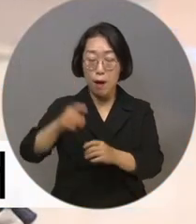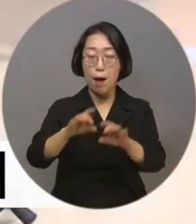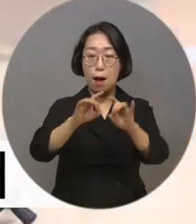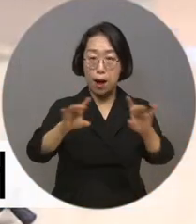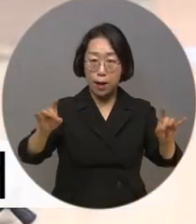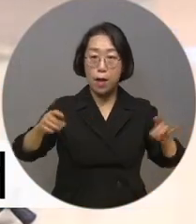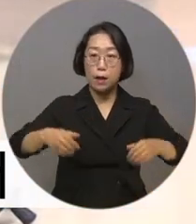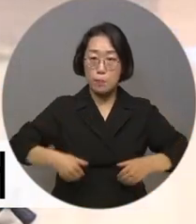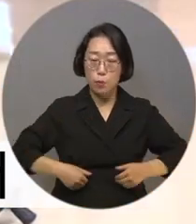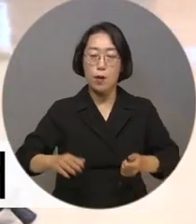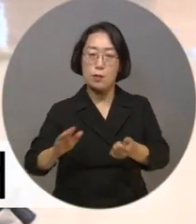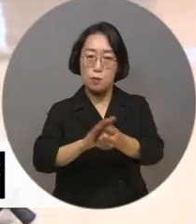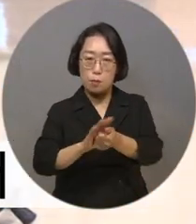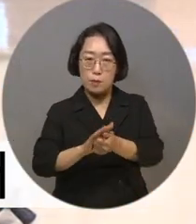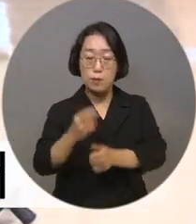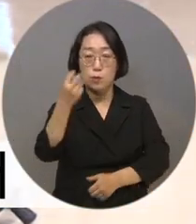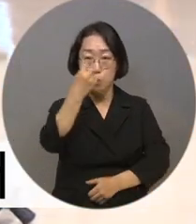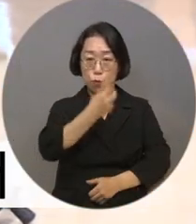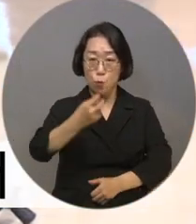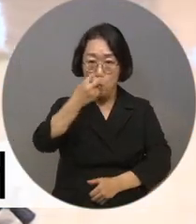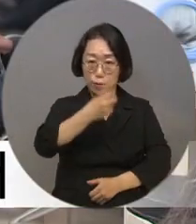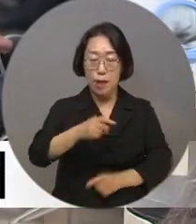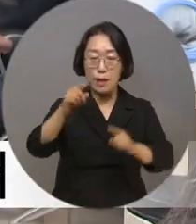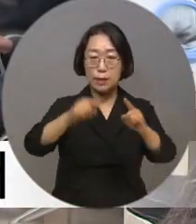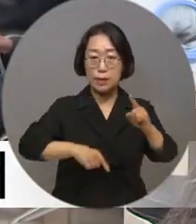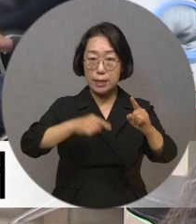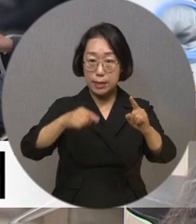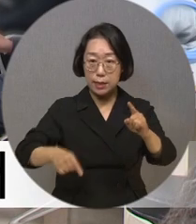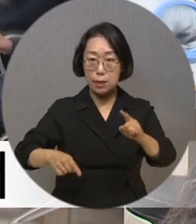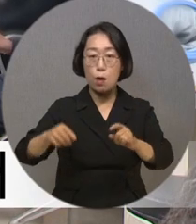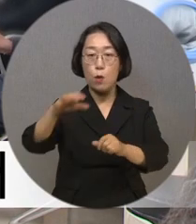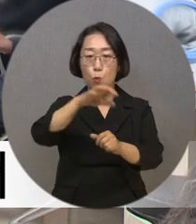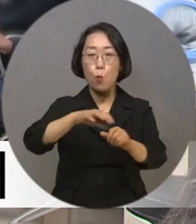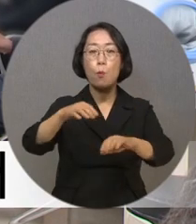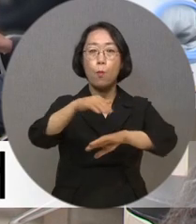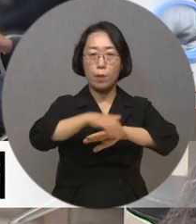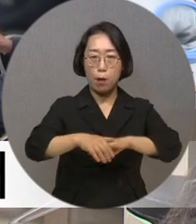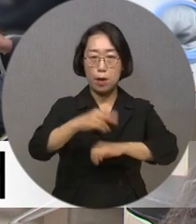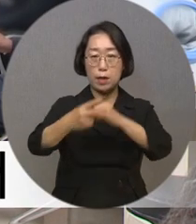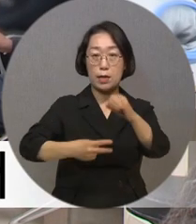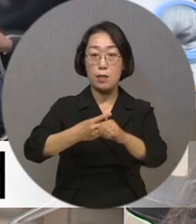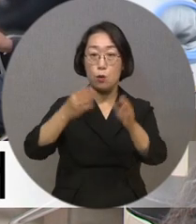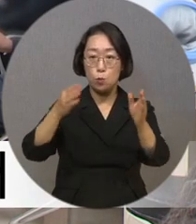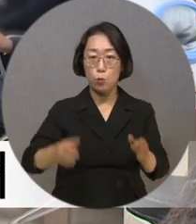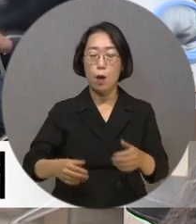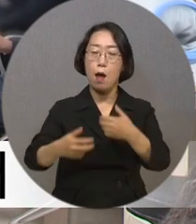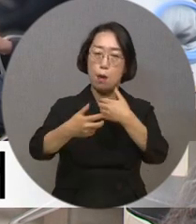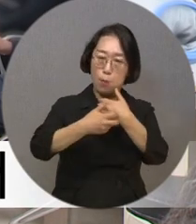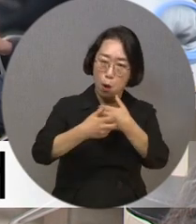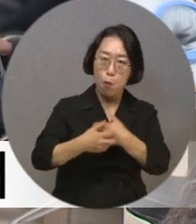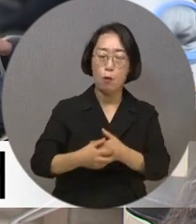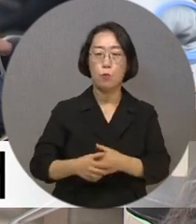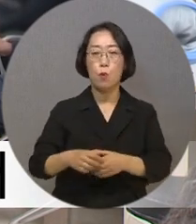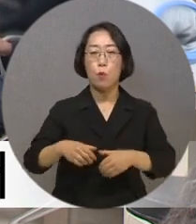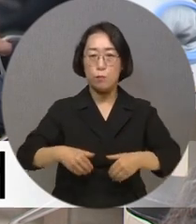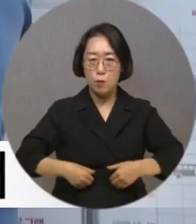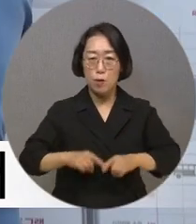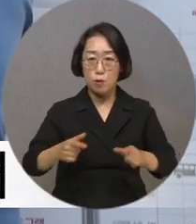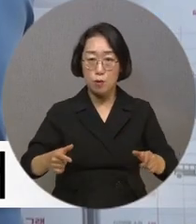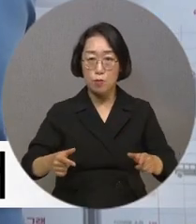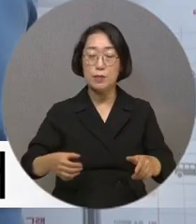대상자별로 필요한 서비스를 조사해 수립된 1인 돌봄 계획에 따라 최대 2년간 의료나 돌봄 같은 필수